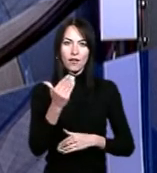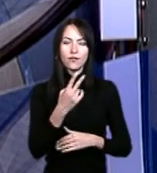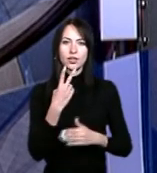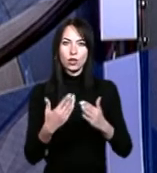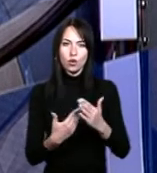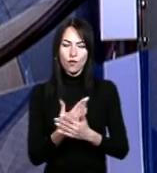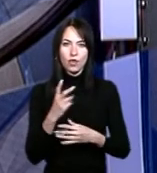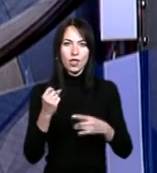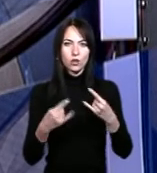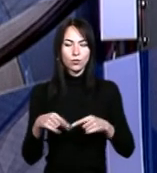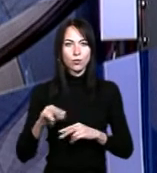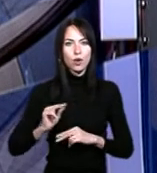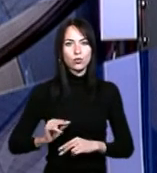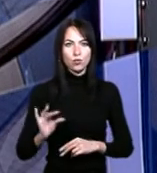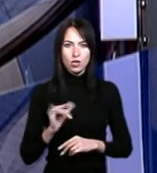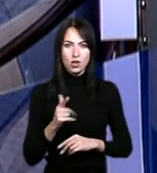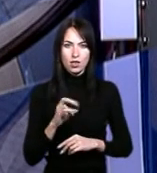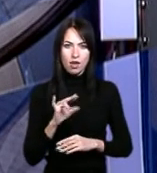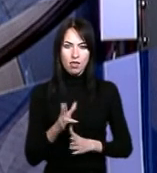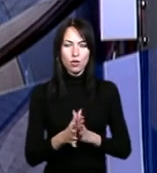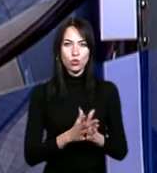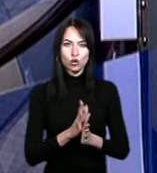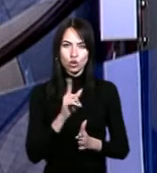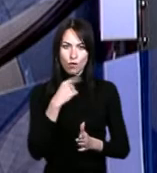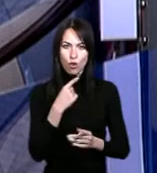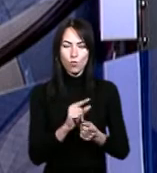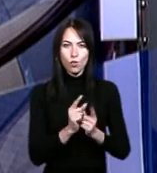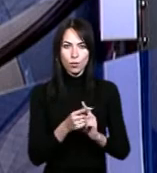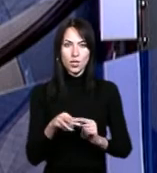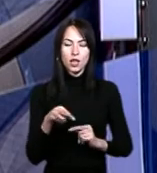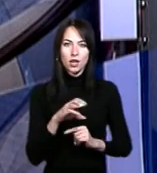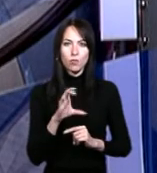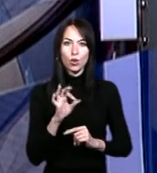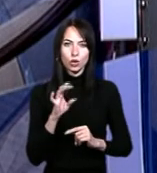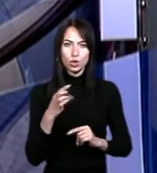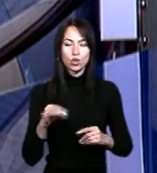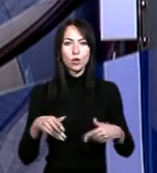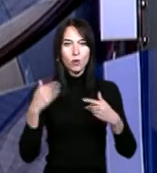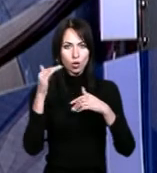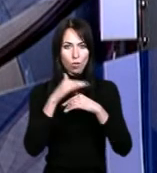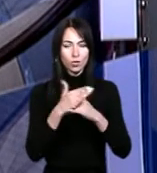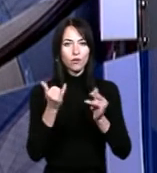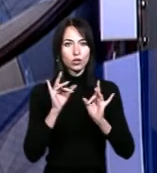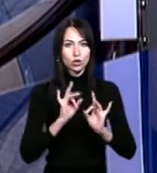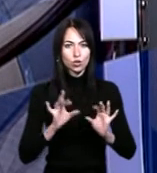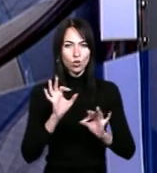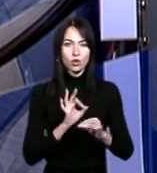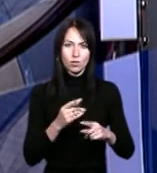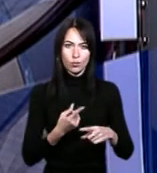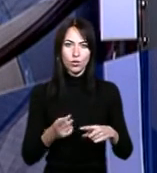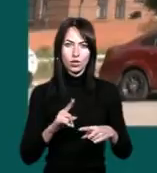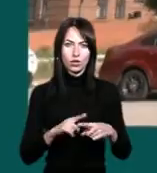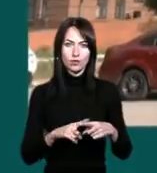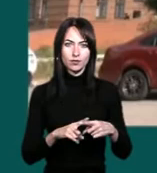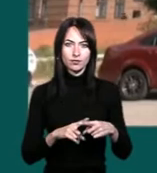Ви дивитесь новини на Суспільному. У студії Ірина Гнатюк. Жестовою мовою перекладає Моніка Соробей. Добрий вечір. Сьогодні у випуску розкажемо